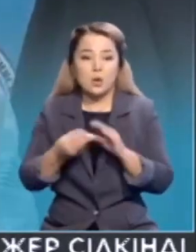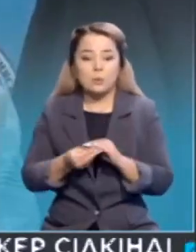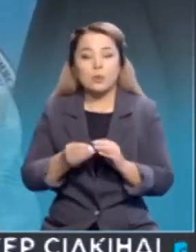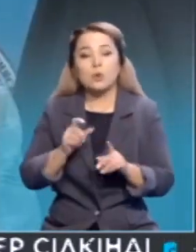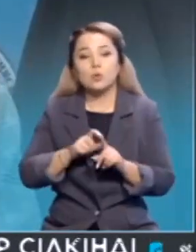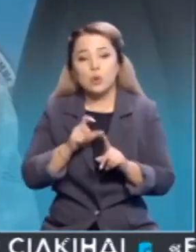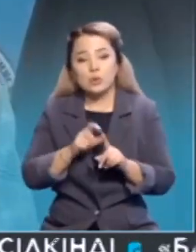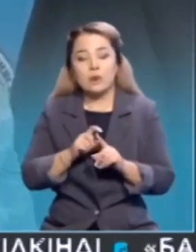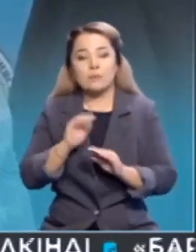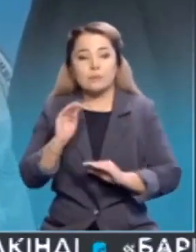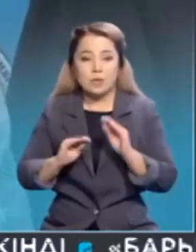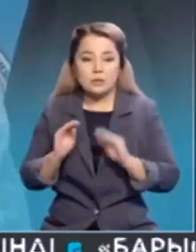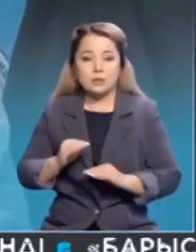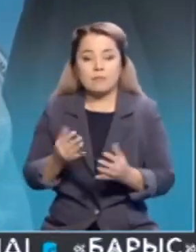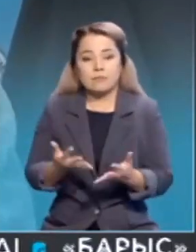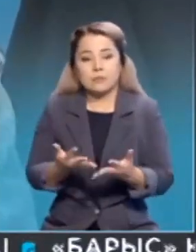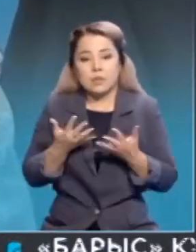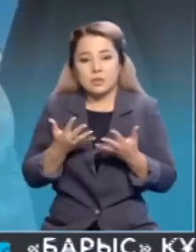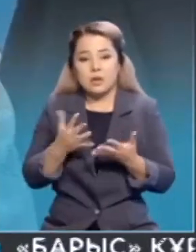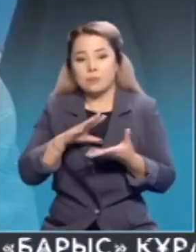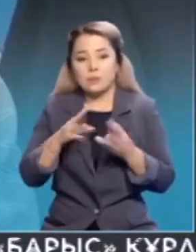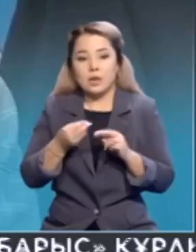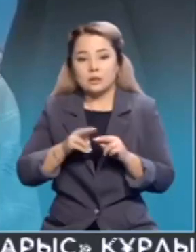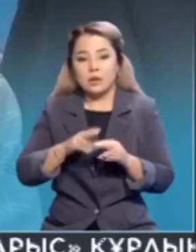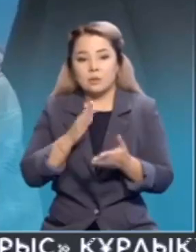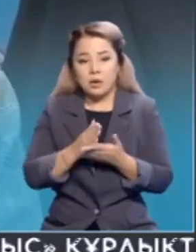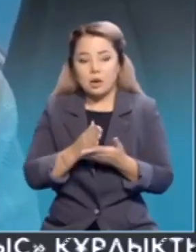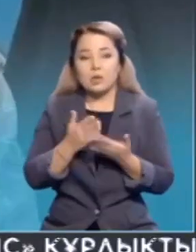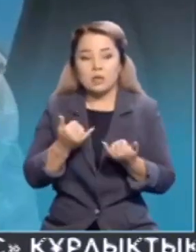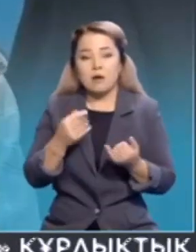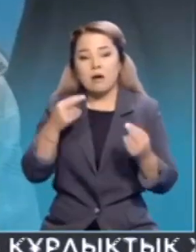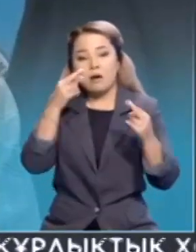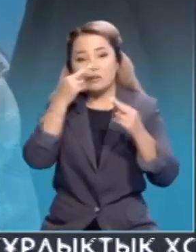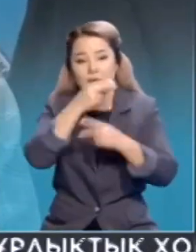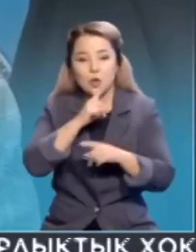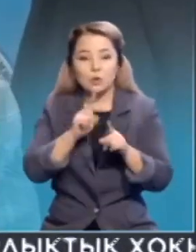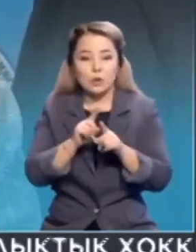сөйлемдермен безендіріп берген. Алайда, емле қателері болды.